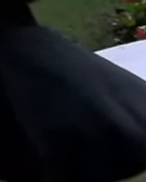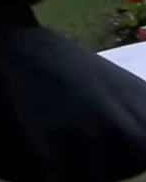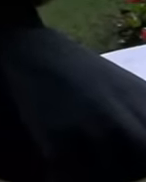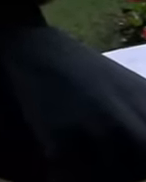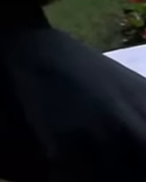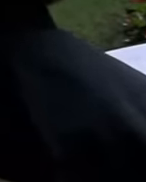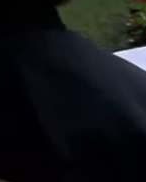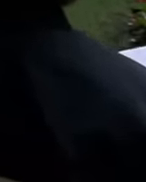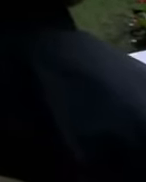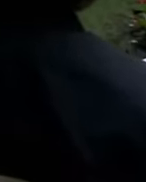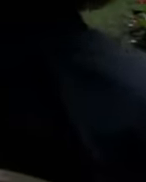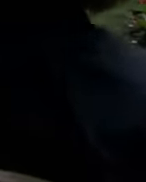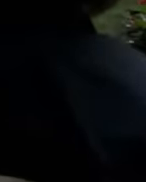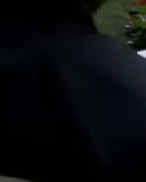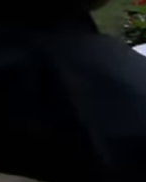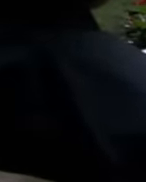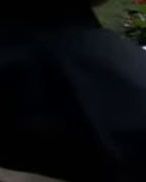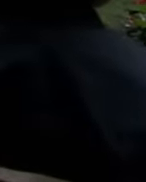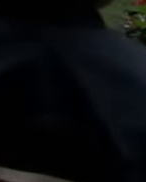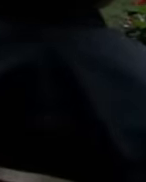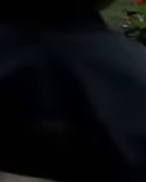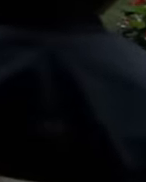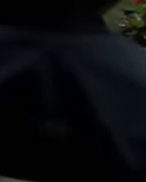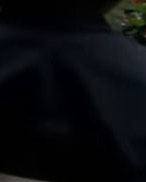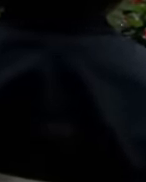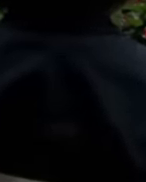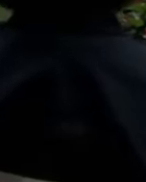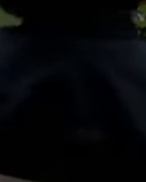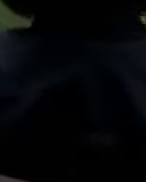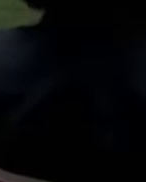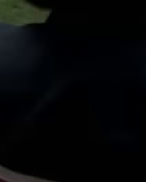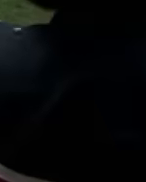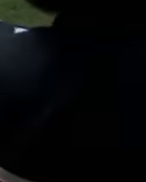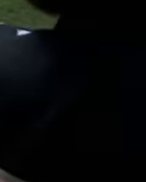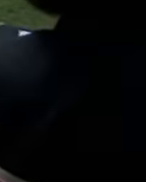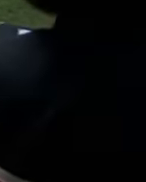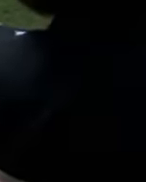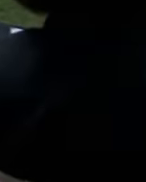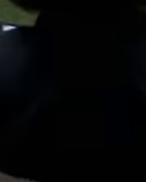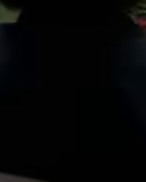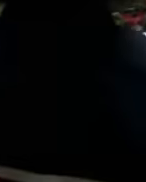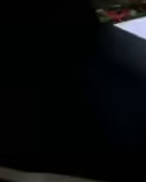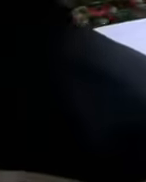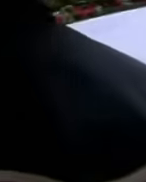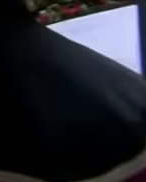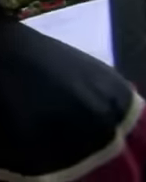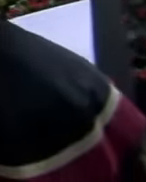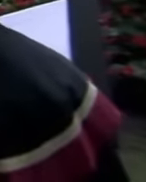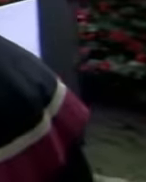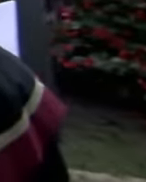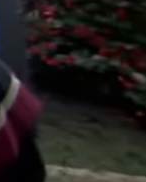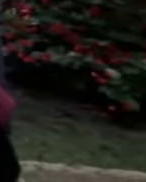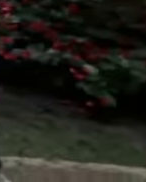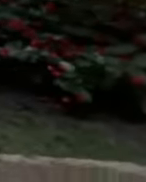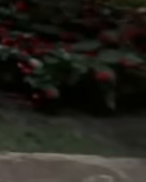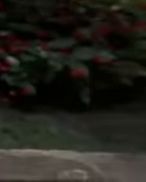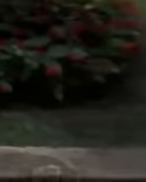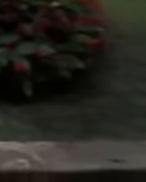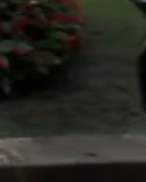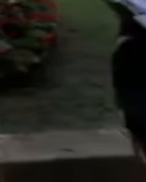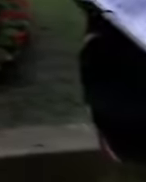par tirannia procura moderare bar tirannia procura